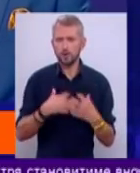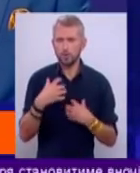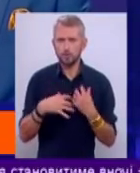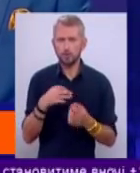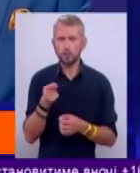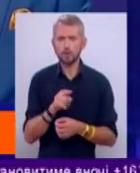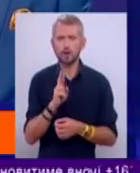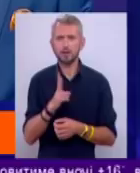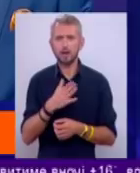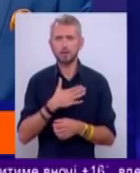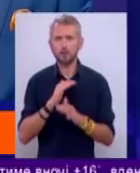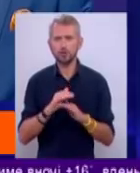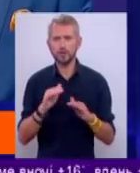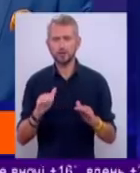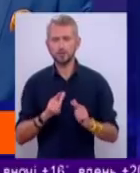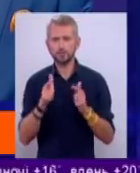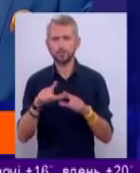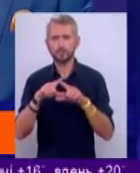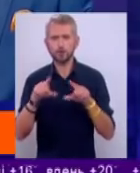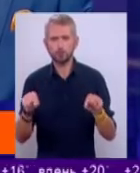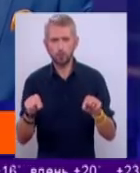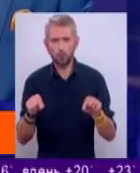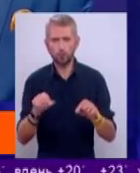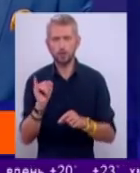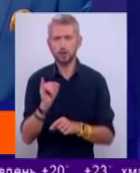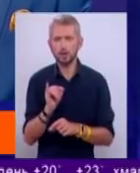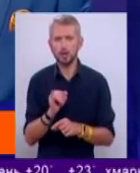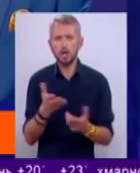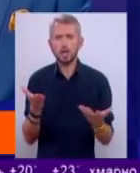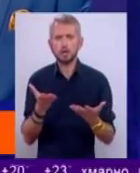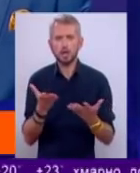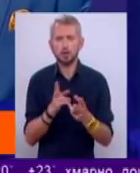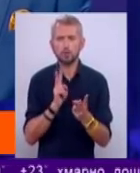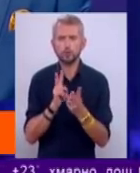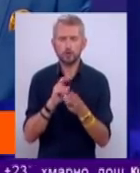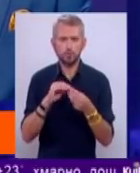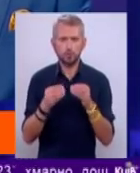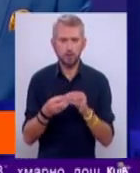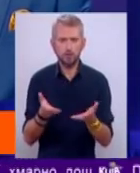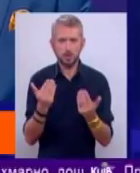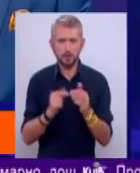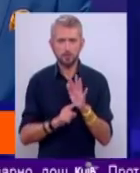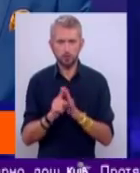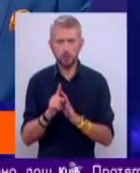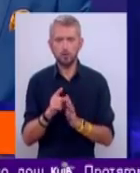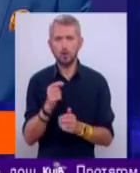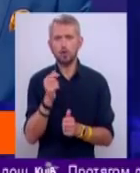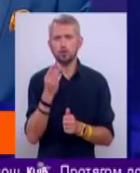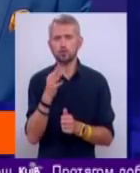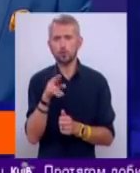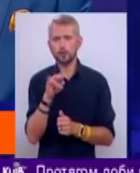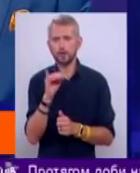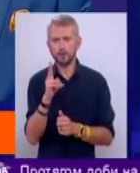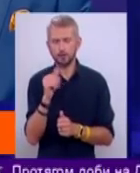те, як наші дітки йдуть в школу і з якими зустрічаються проблемами. Давайте почнемо з щоденника.